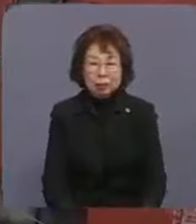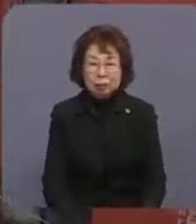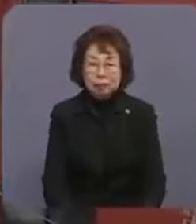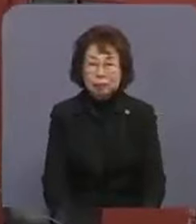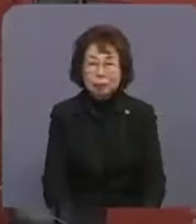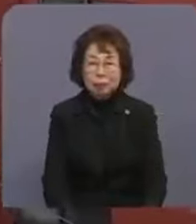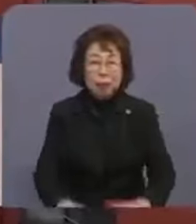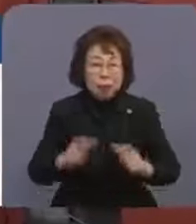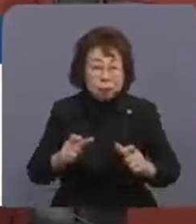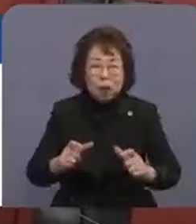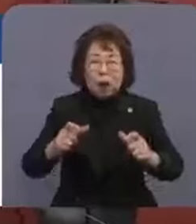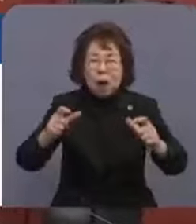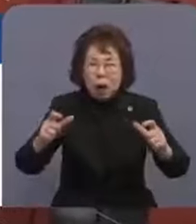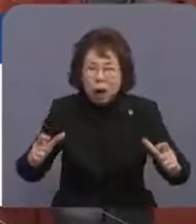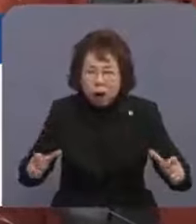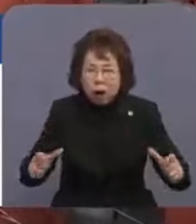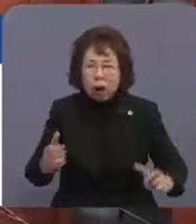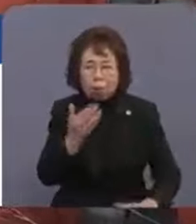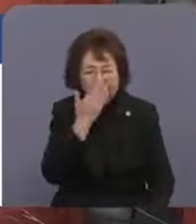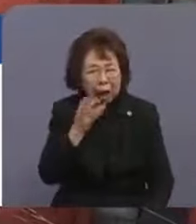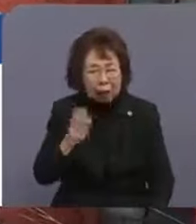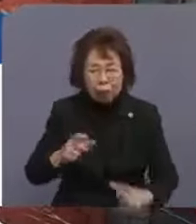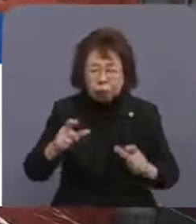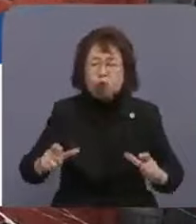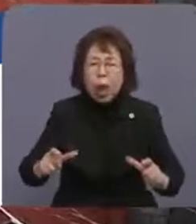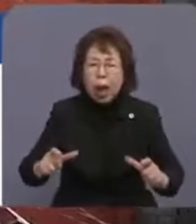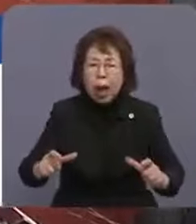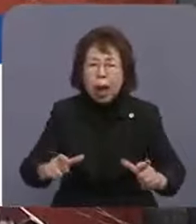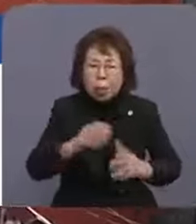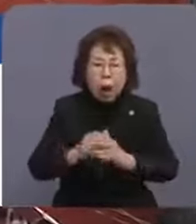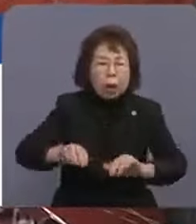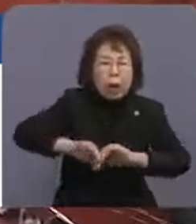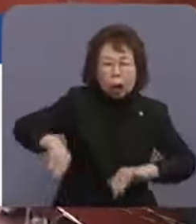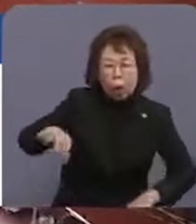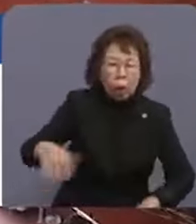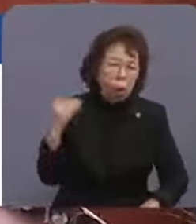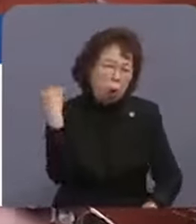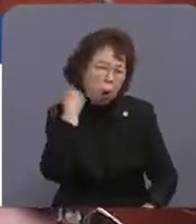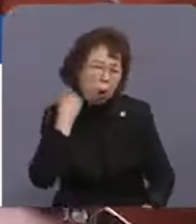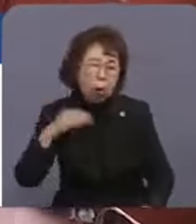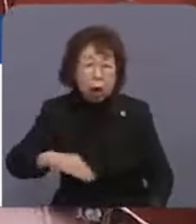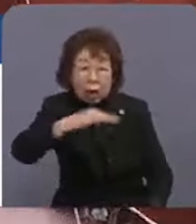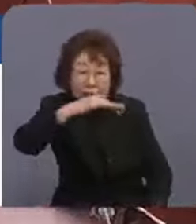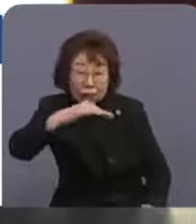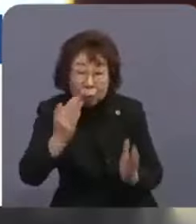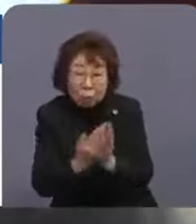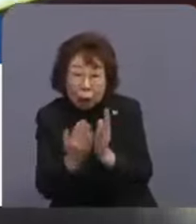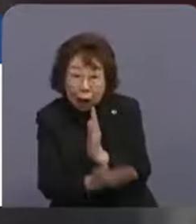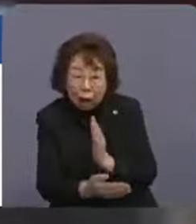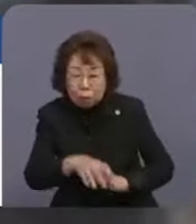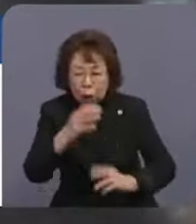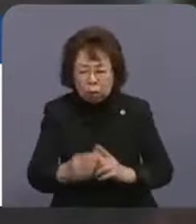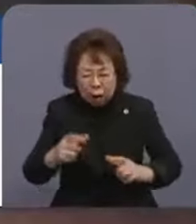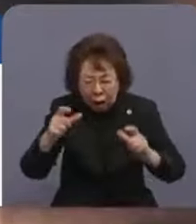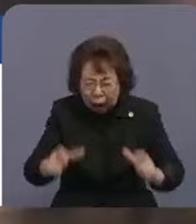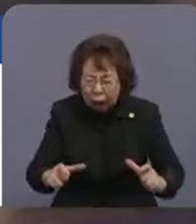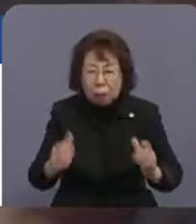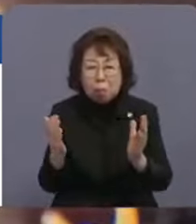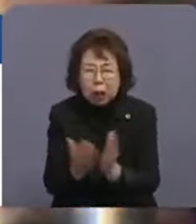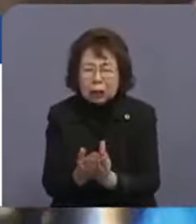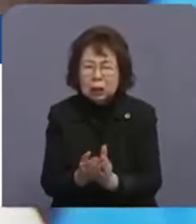더 커질 수 있는 부분이 사실은 그 시장 구획에서 제외되는 부분이거든요. 기준에 맞춰서 너무 틀 안에